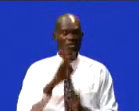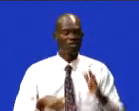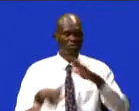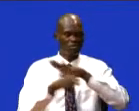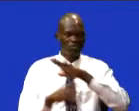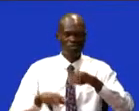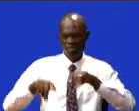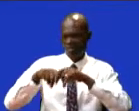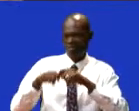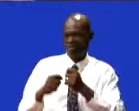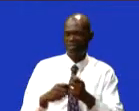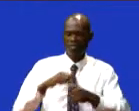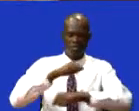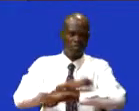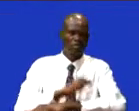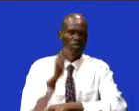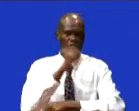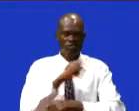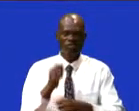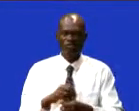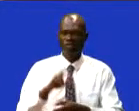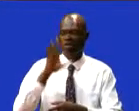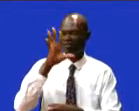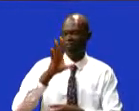brought down.